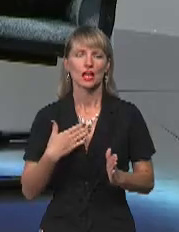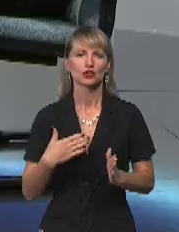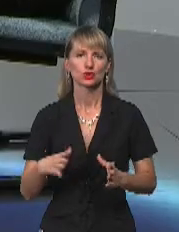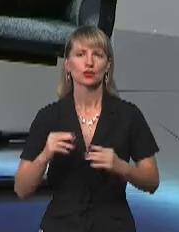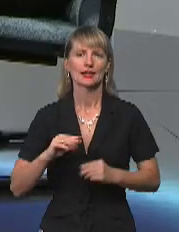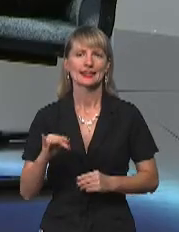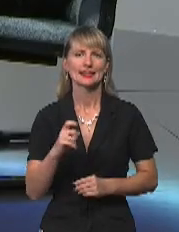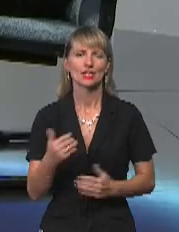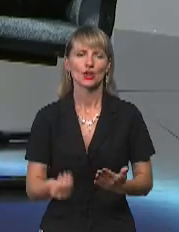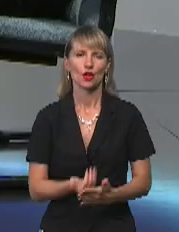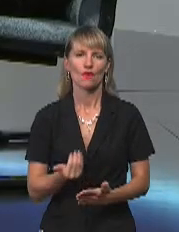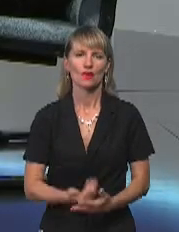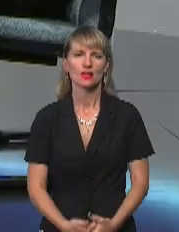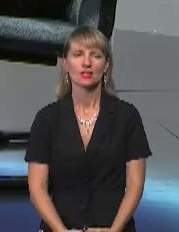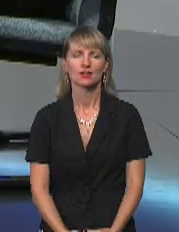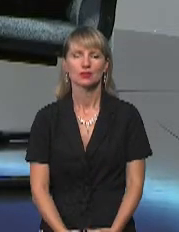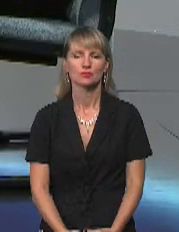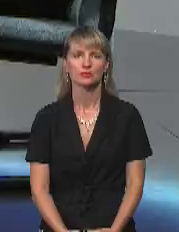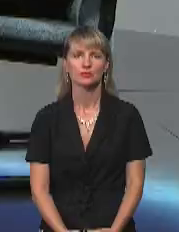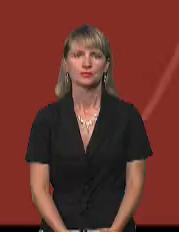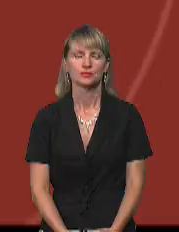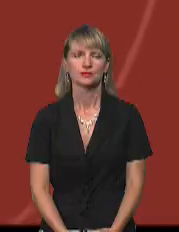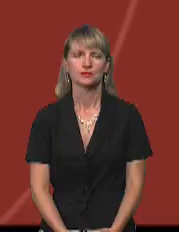колег із новин.